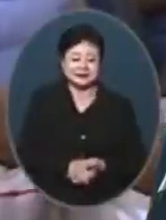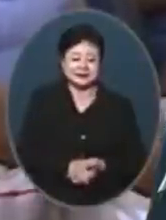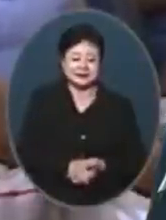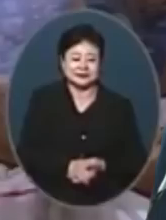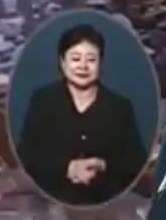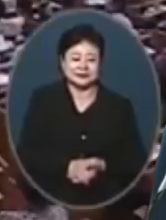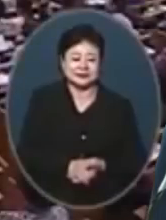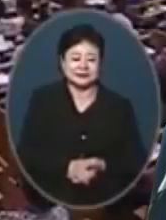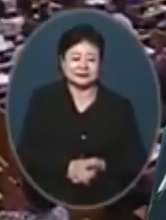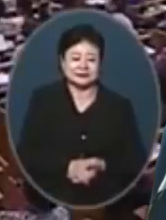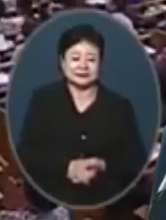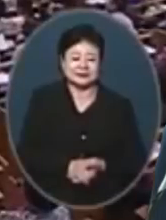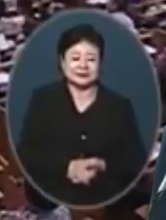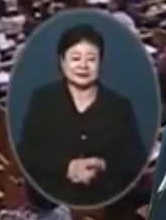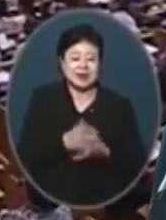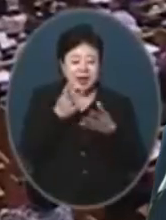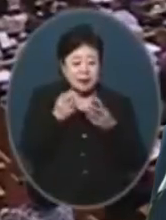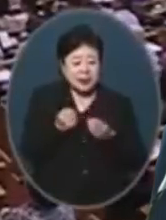많은